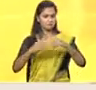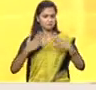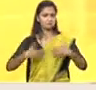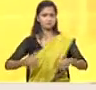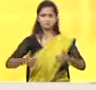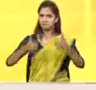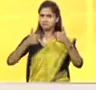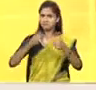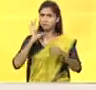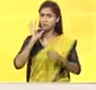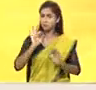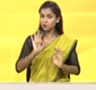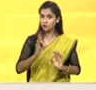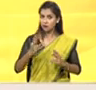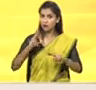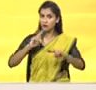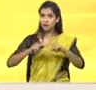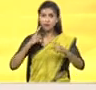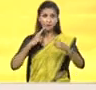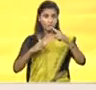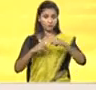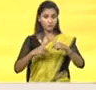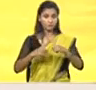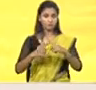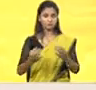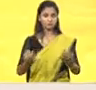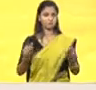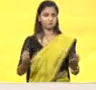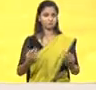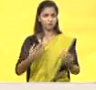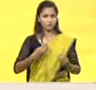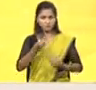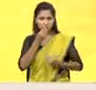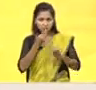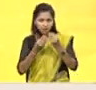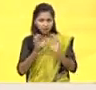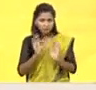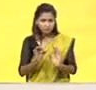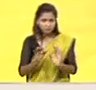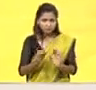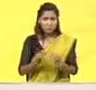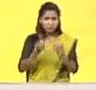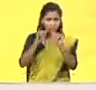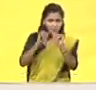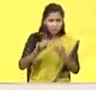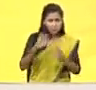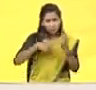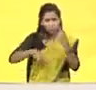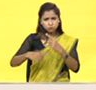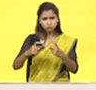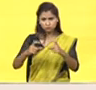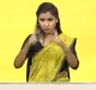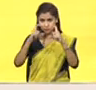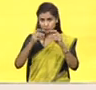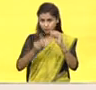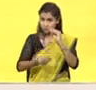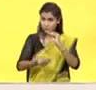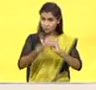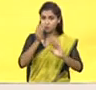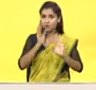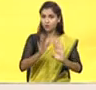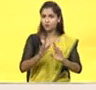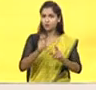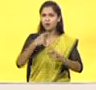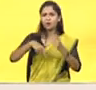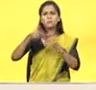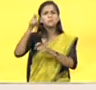है। फिट रहने के लिए हमें अपने खान पान, रहन सहन सब पर ध्यान देना होता है।